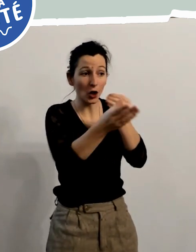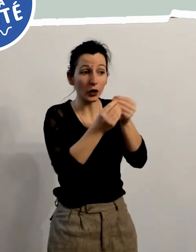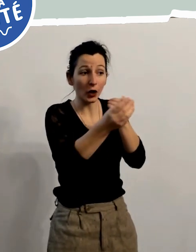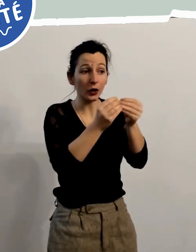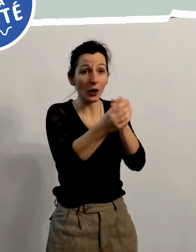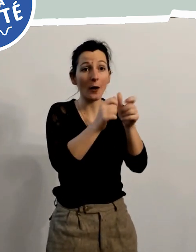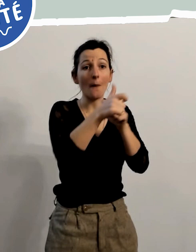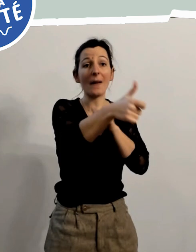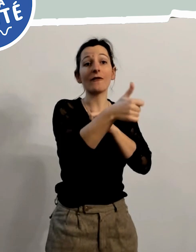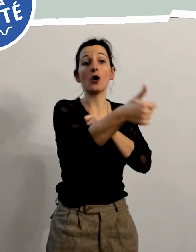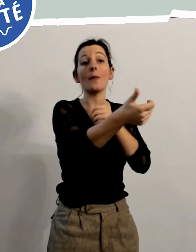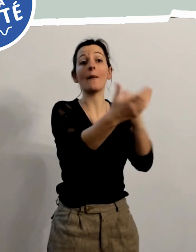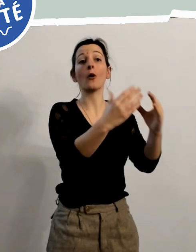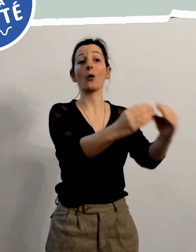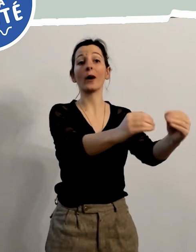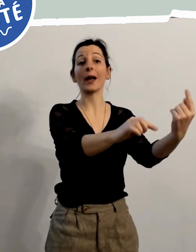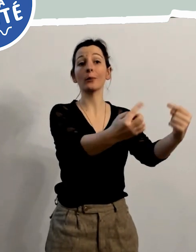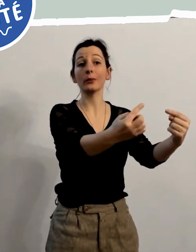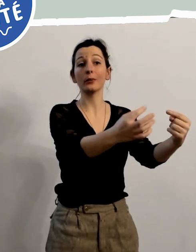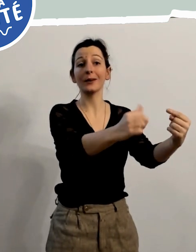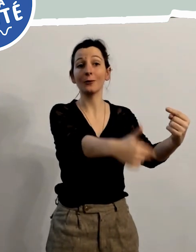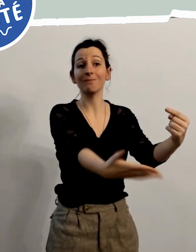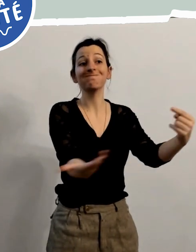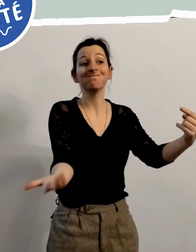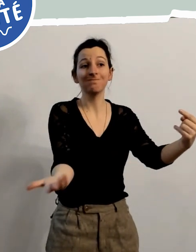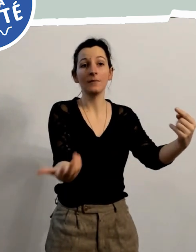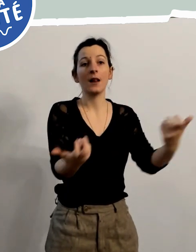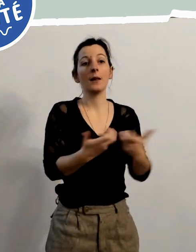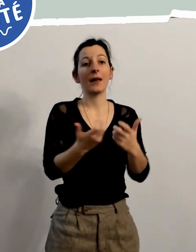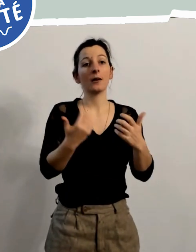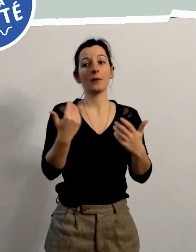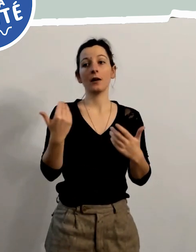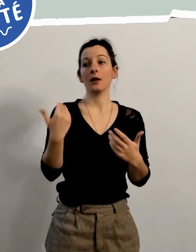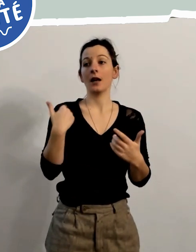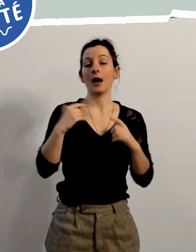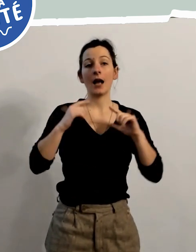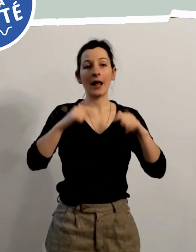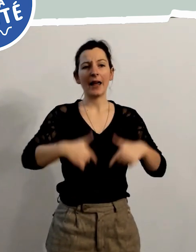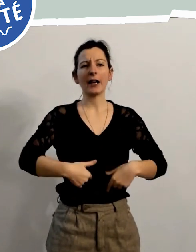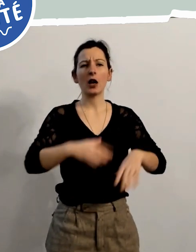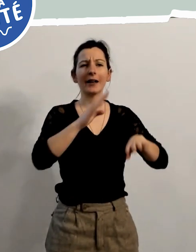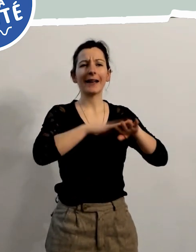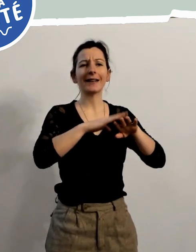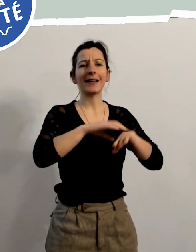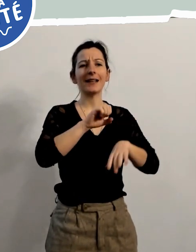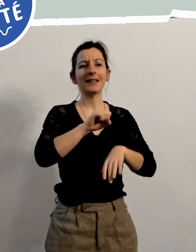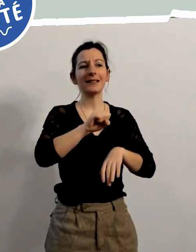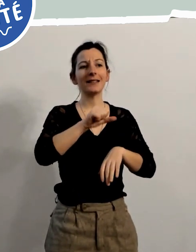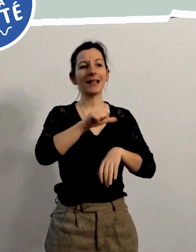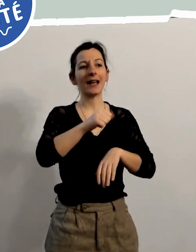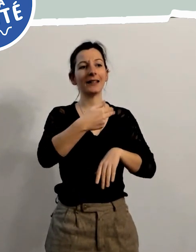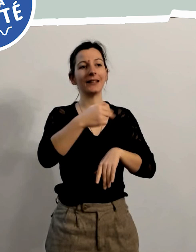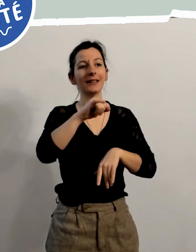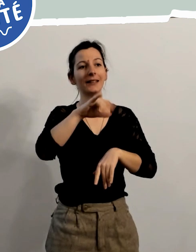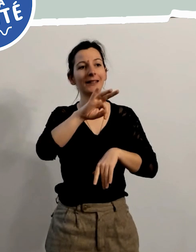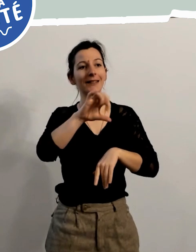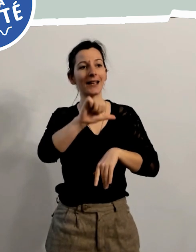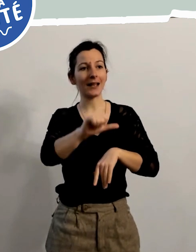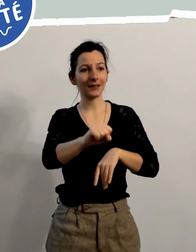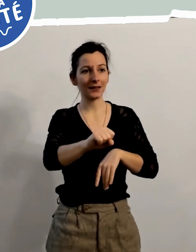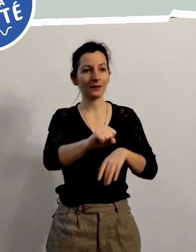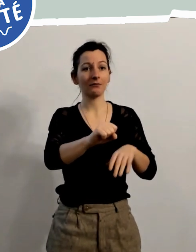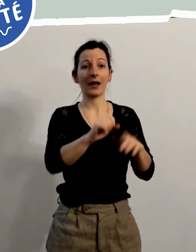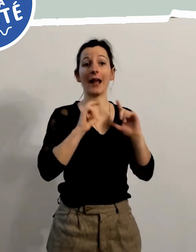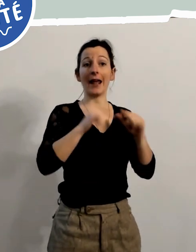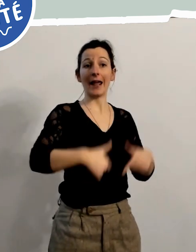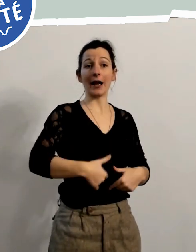vont faire ou pas? Il n'y a pas longtemps, à l'école, le quartier Sanitas, l'école primaire, eh bien, on